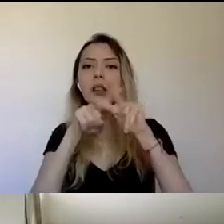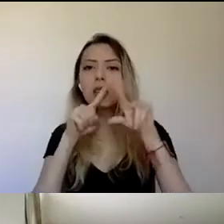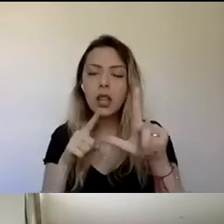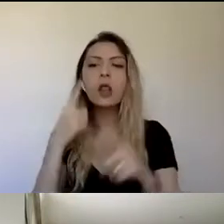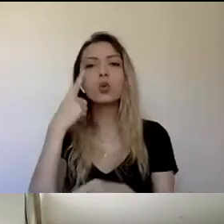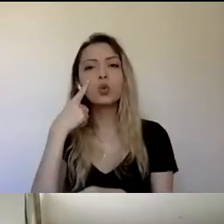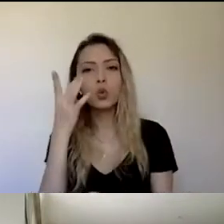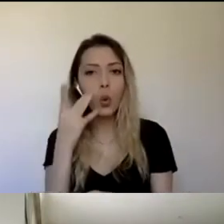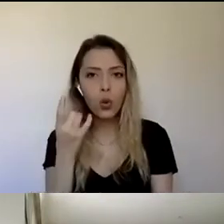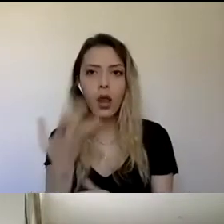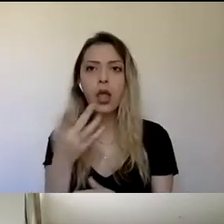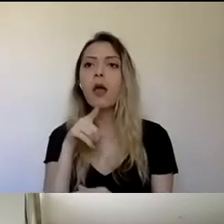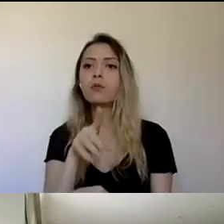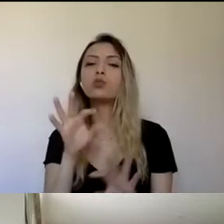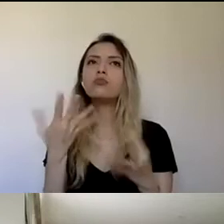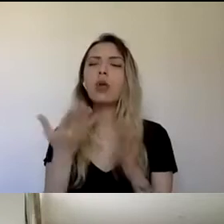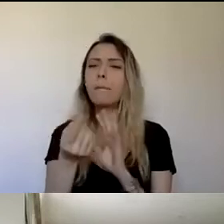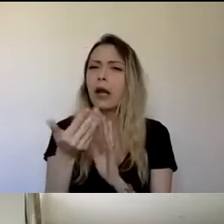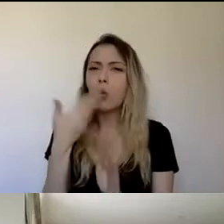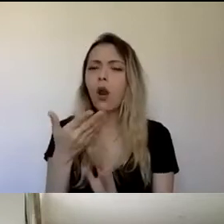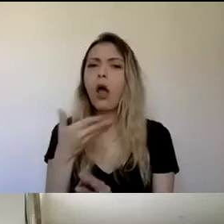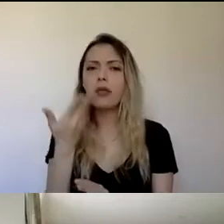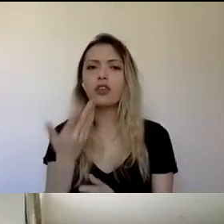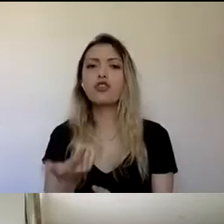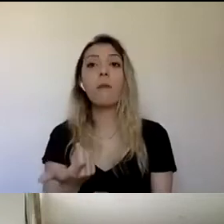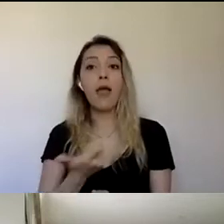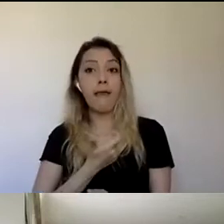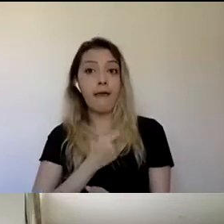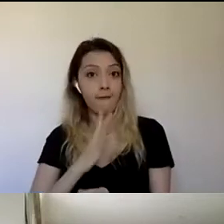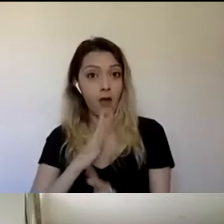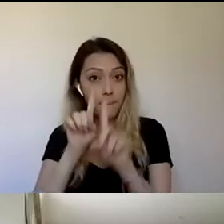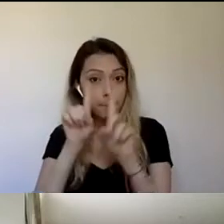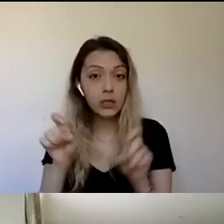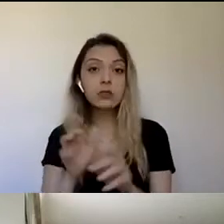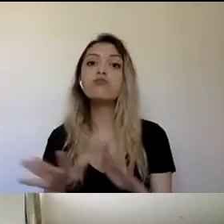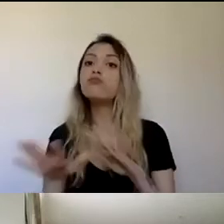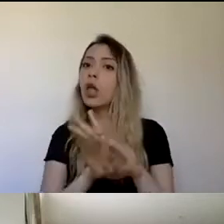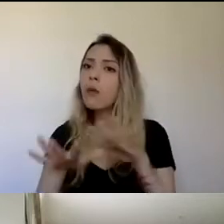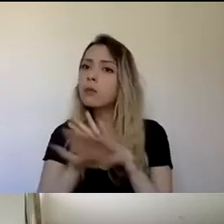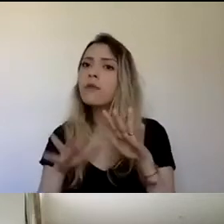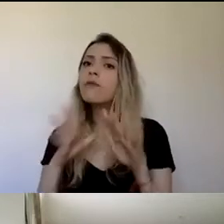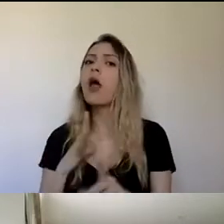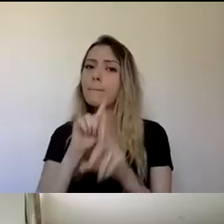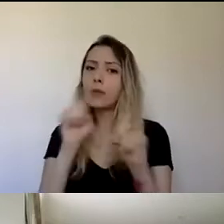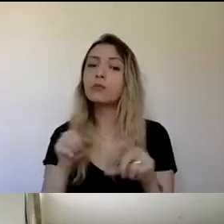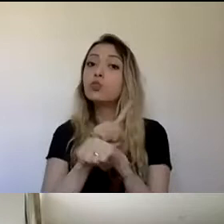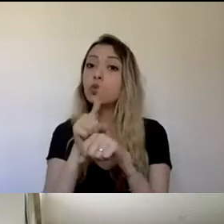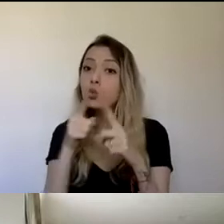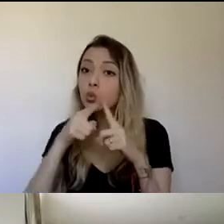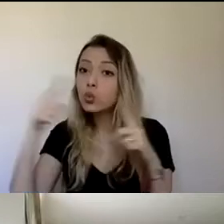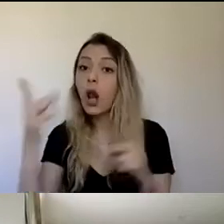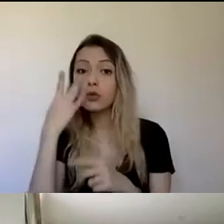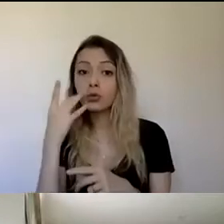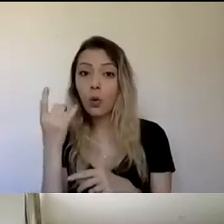aslında bahsedeceğim, yasalar var mı, yapılar var mı? Süreç göstergeleri, devlet koruyor